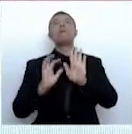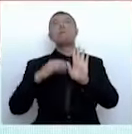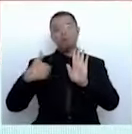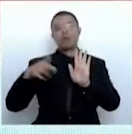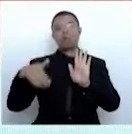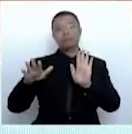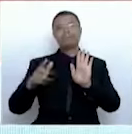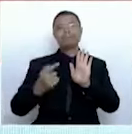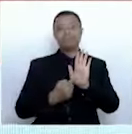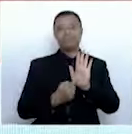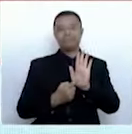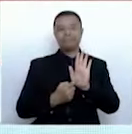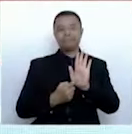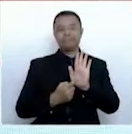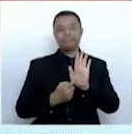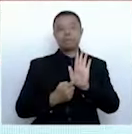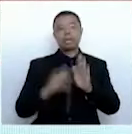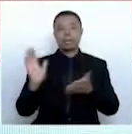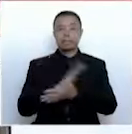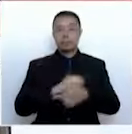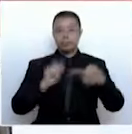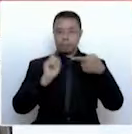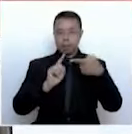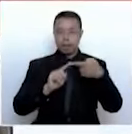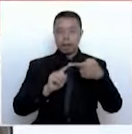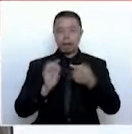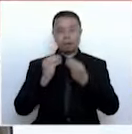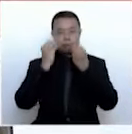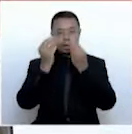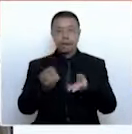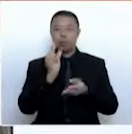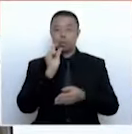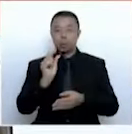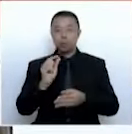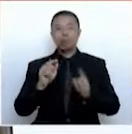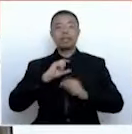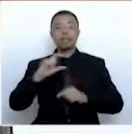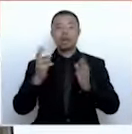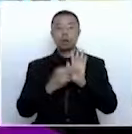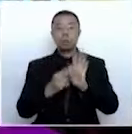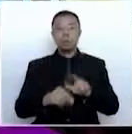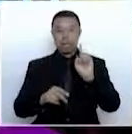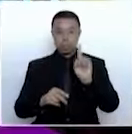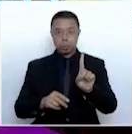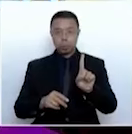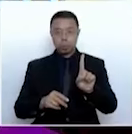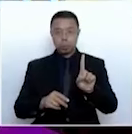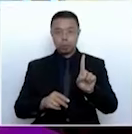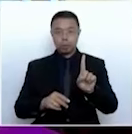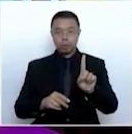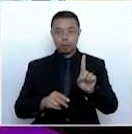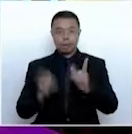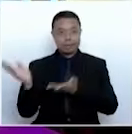presentasi. Dan kesempatan pertama akan diberikan kepada paslon nomor urut 1. Untuk